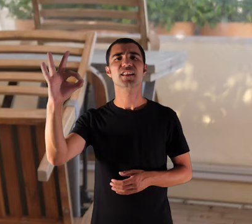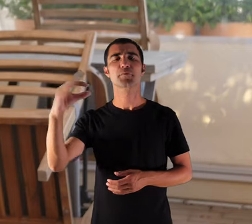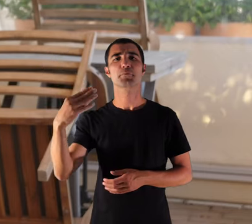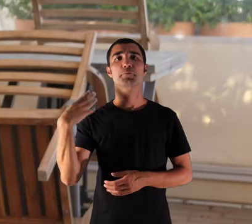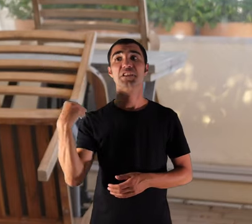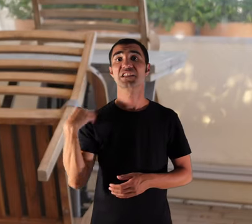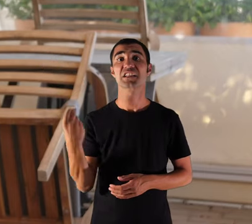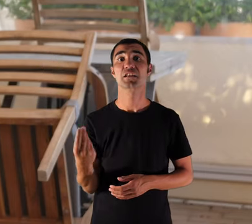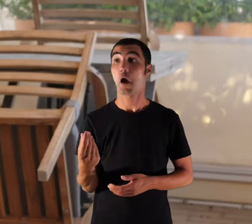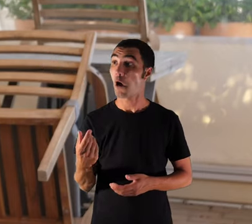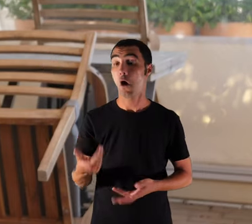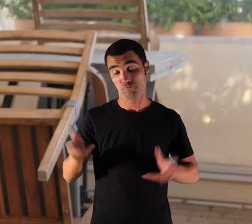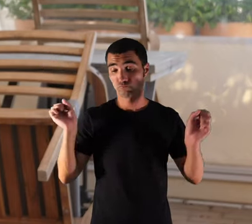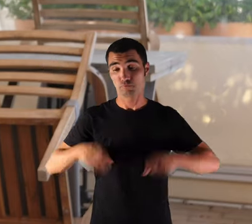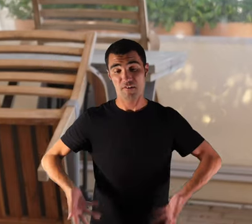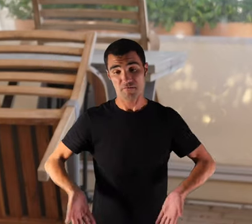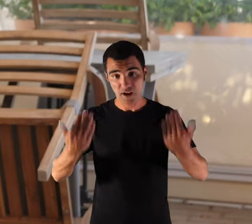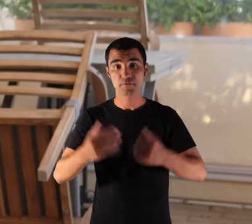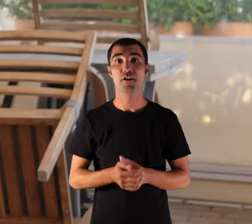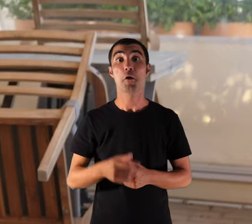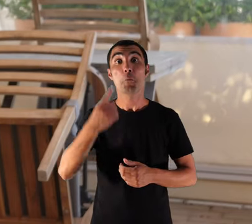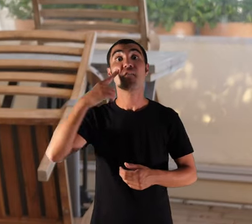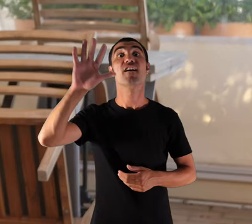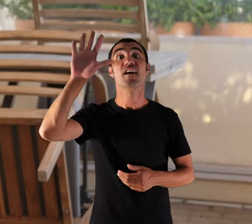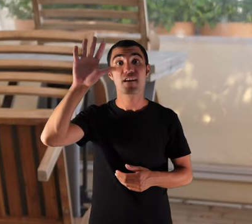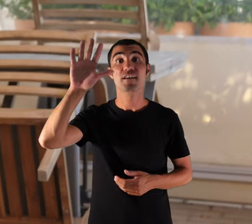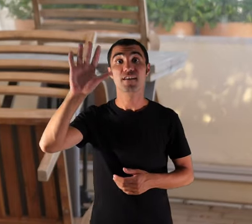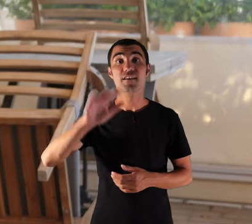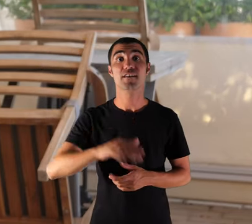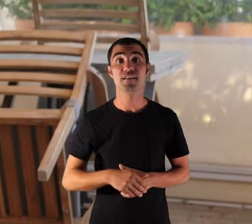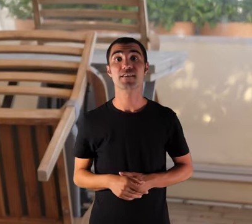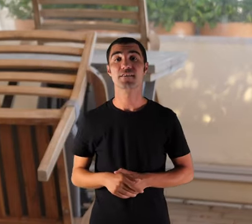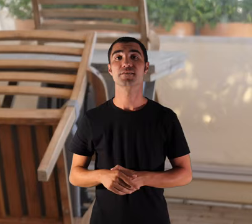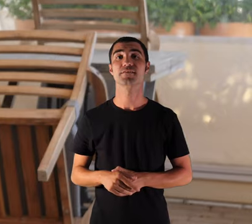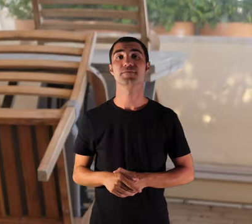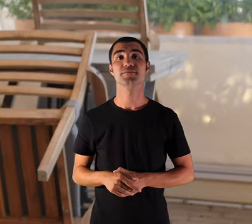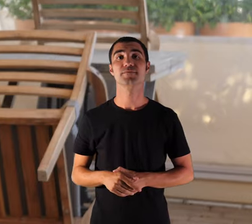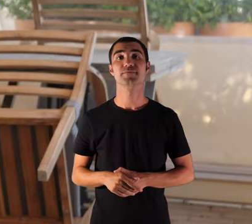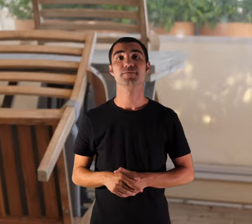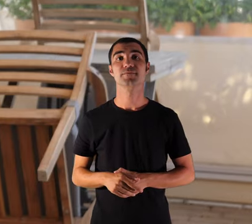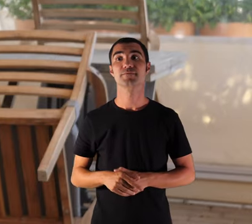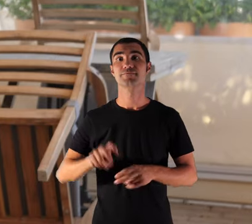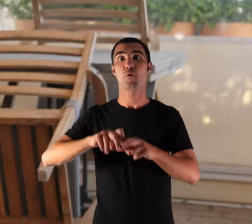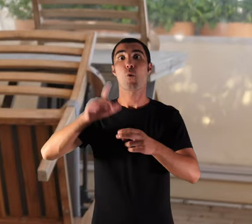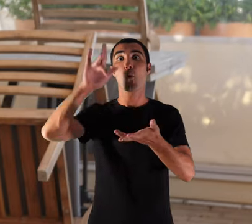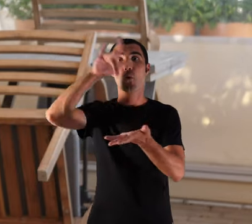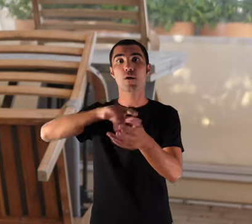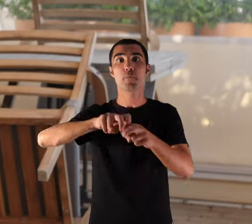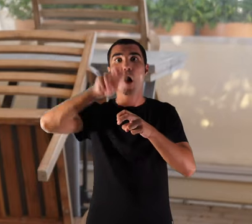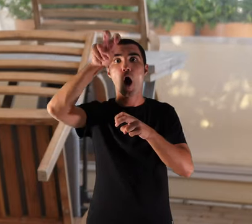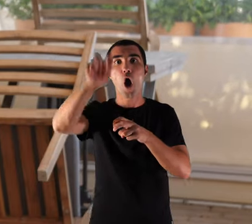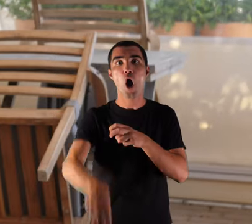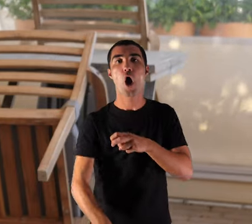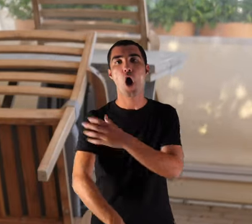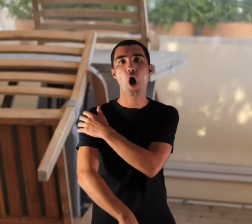que no venga. I mira tu, i va entrar un, i va caure, i se va rompre